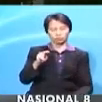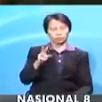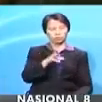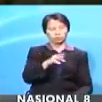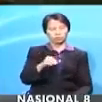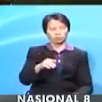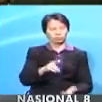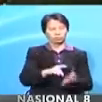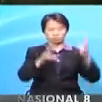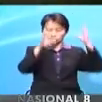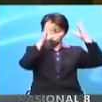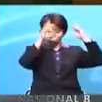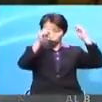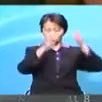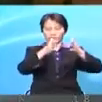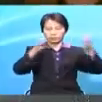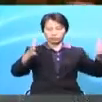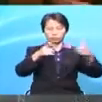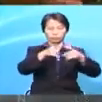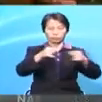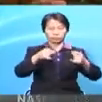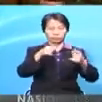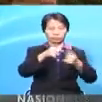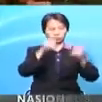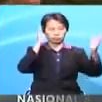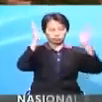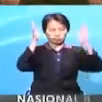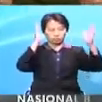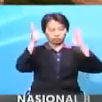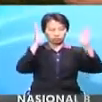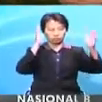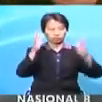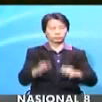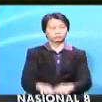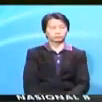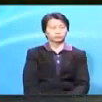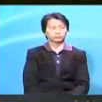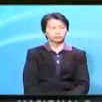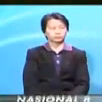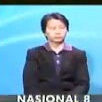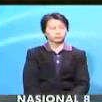dan duta besar jepun kamliza doktor makyo miagawa